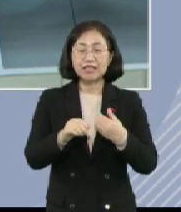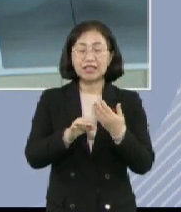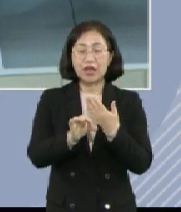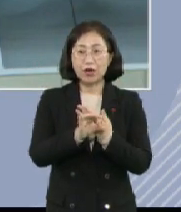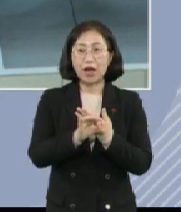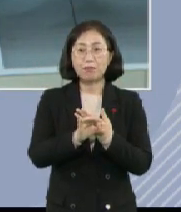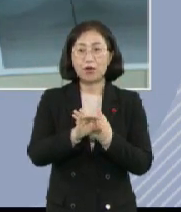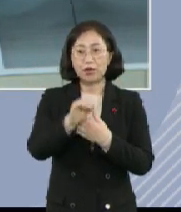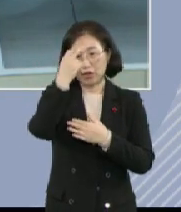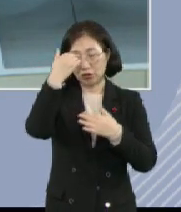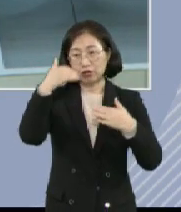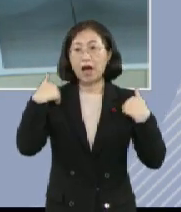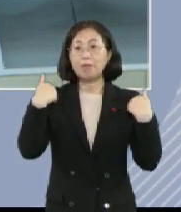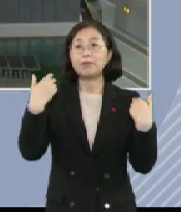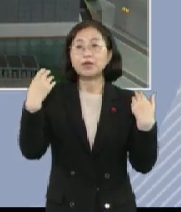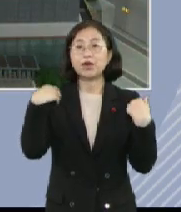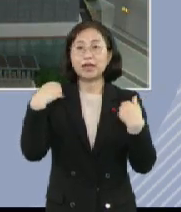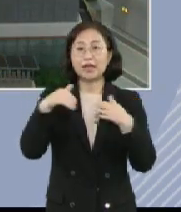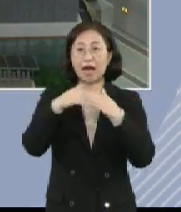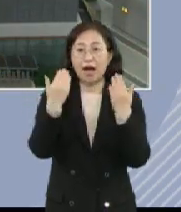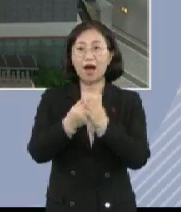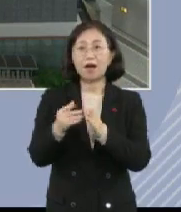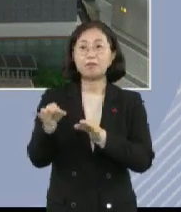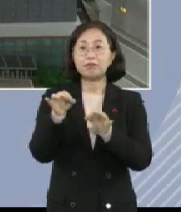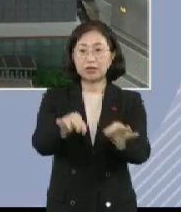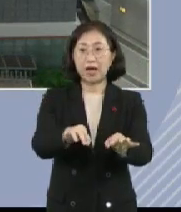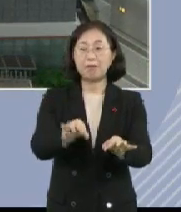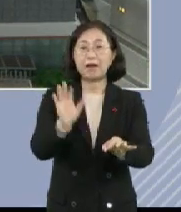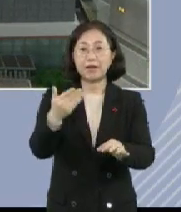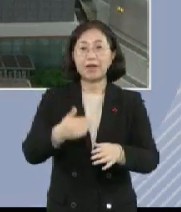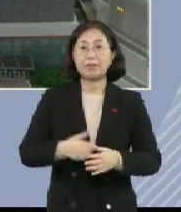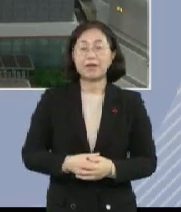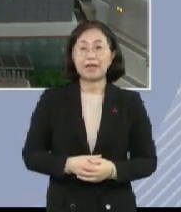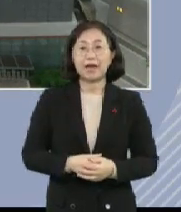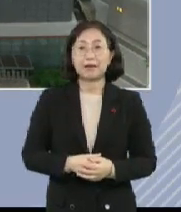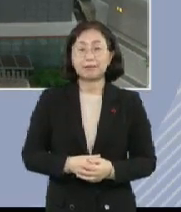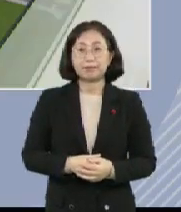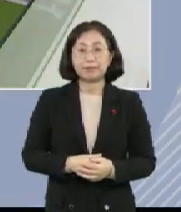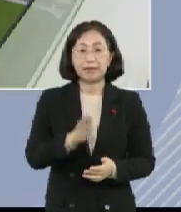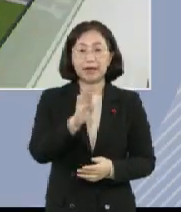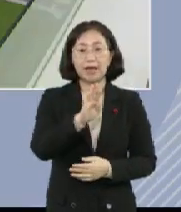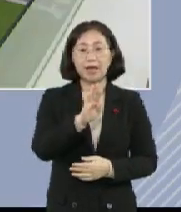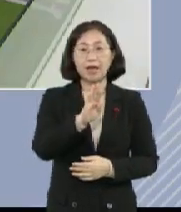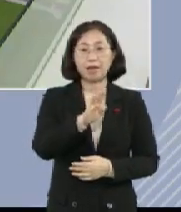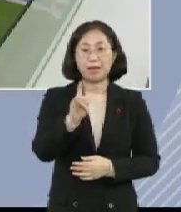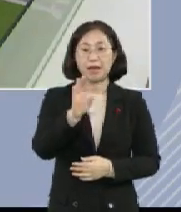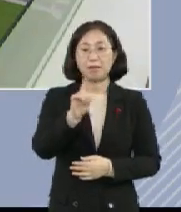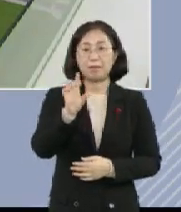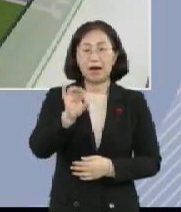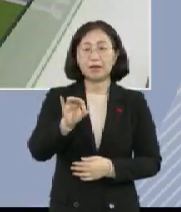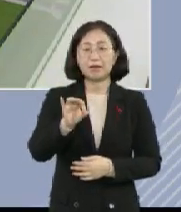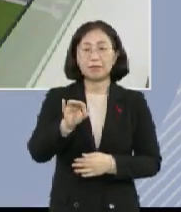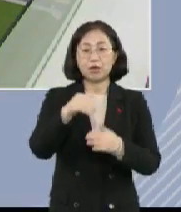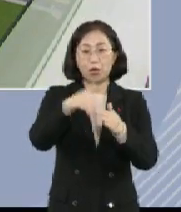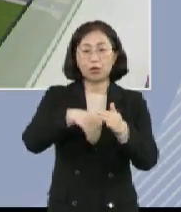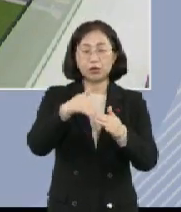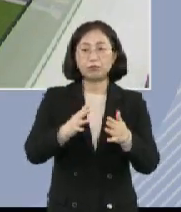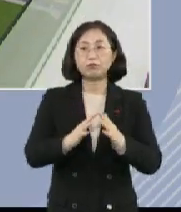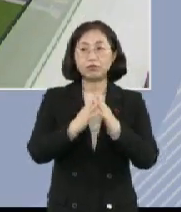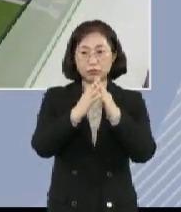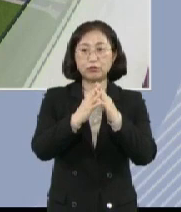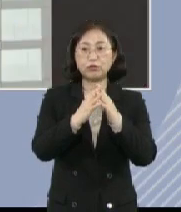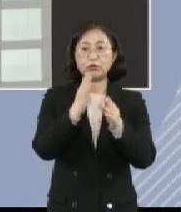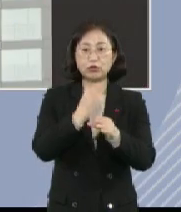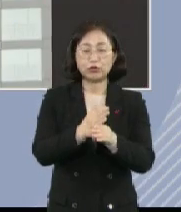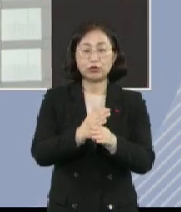일명 꿈비채라고 하는데요. 이게 한 600호를 지는 그 아산의 배방 같은 공정률 한 75% 정도가 진행되고